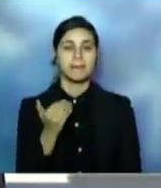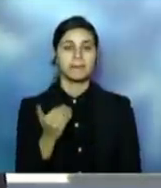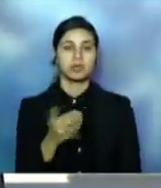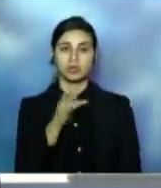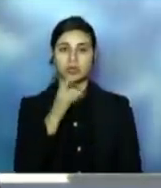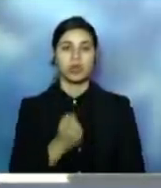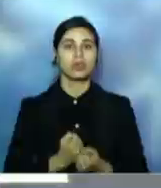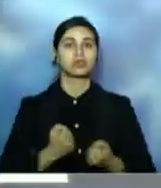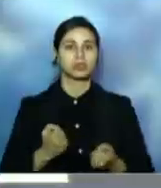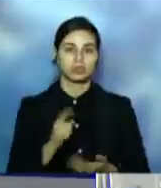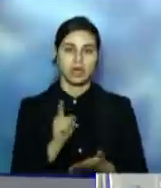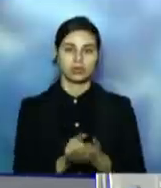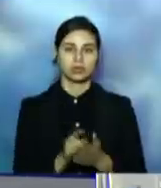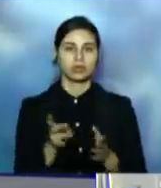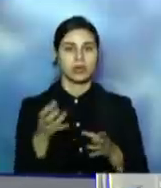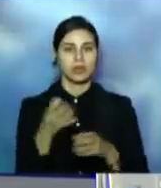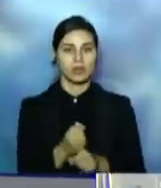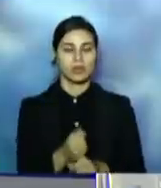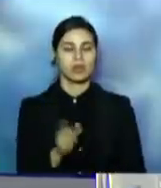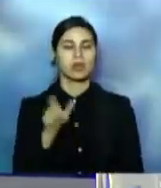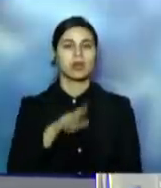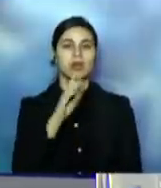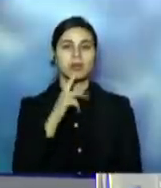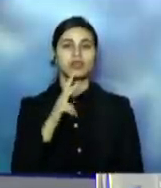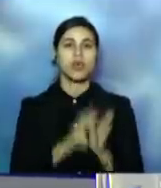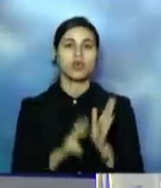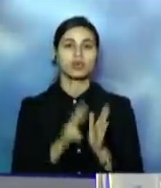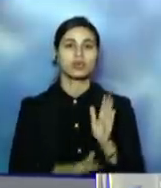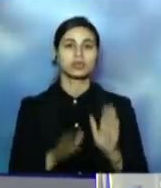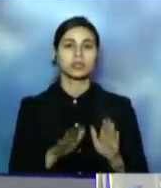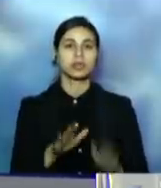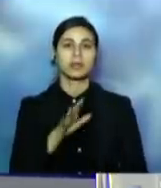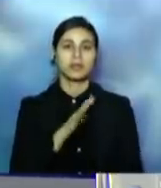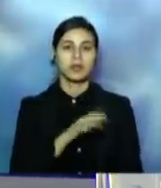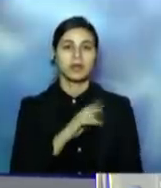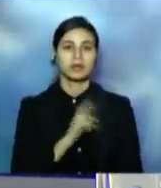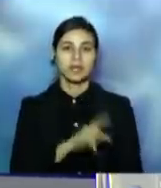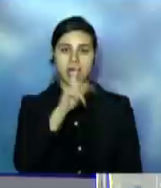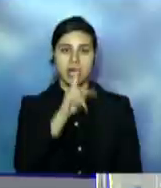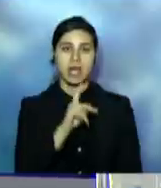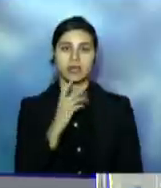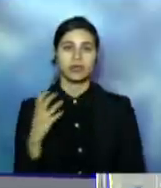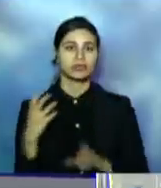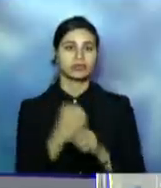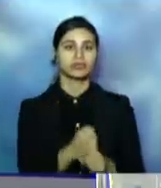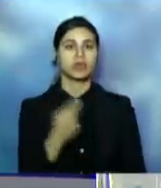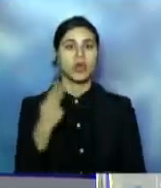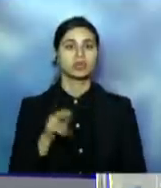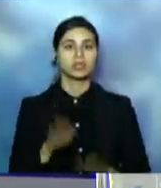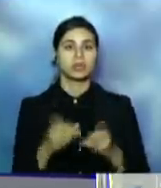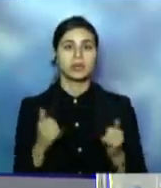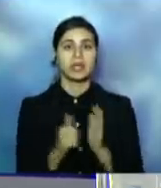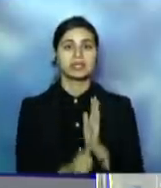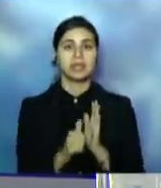წონას გავაკონტროლებდი. დააზუსტა ქალბატონმა, 80 კილოგრამი ვიყავიო და ერთ თვეში დაიკლო 20 კილოგრამი და ახლა